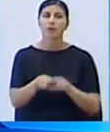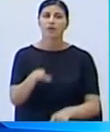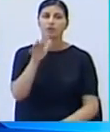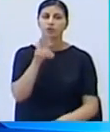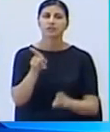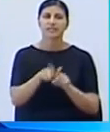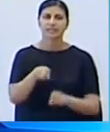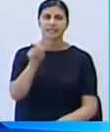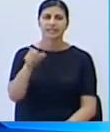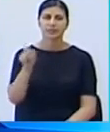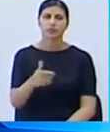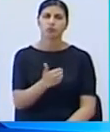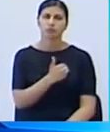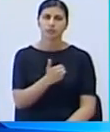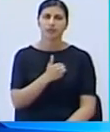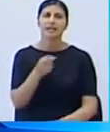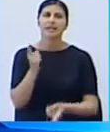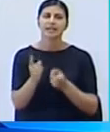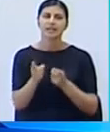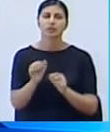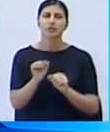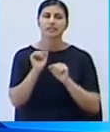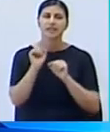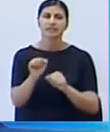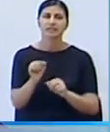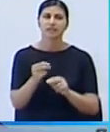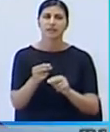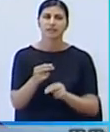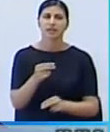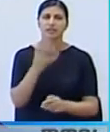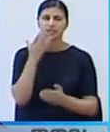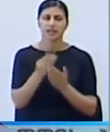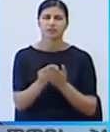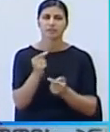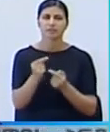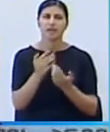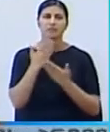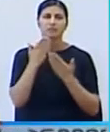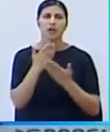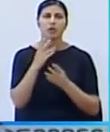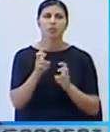ასეთ ადამიანებს ზალუც რეალურად დაიცვას აღსარებლობის თავისუფლება